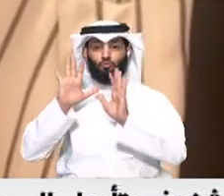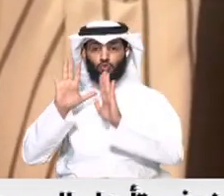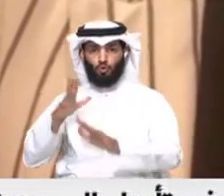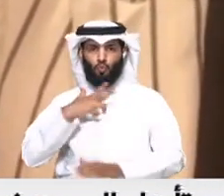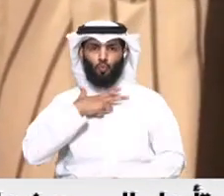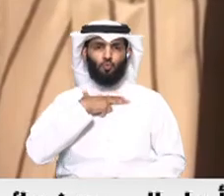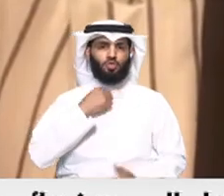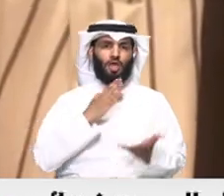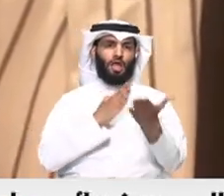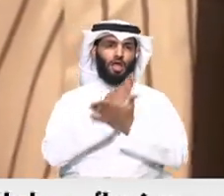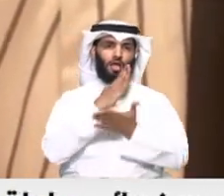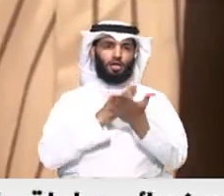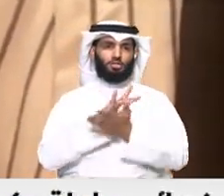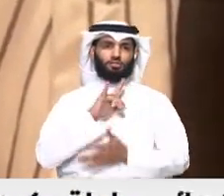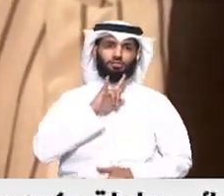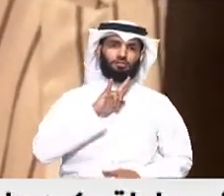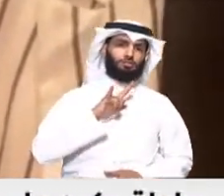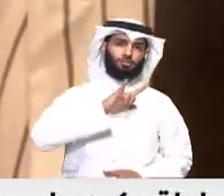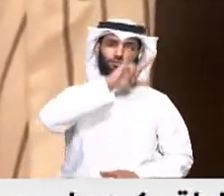الخارجية المتواجد في نيويورك،